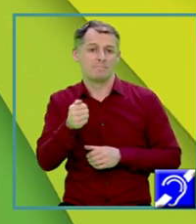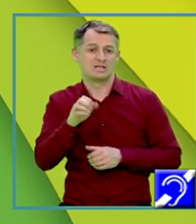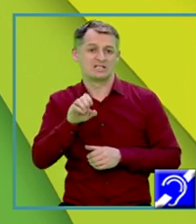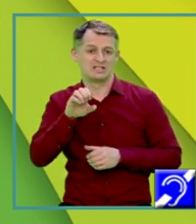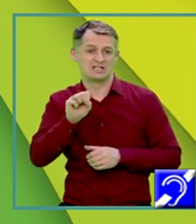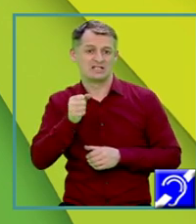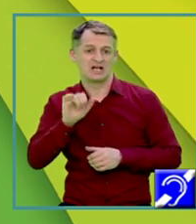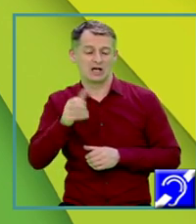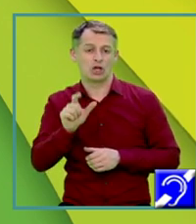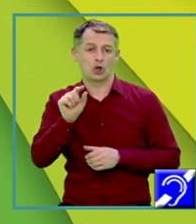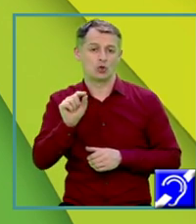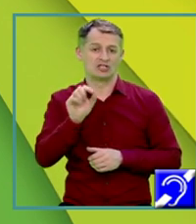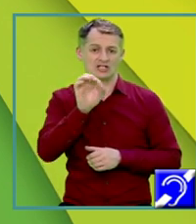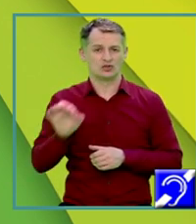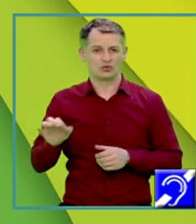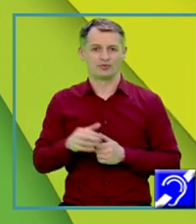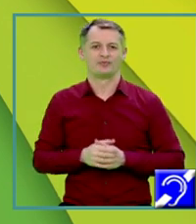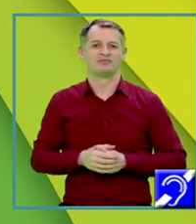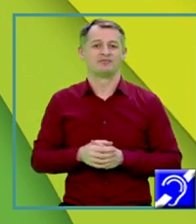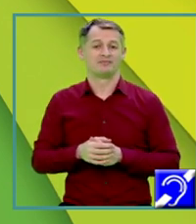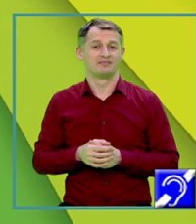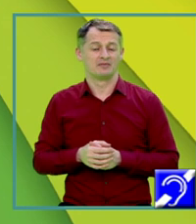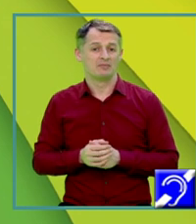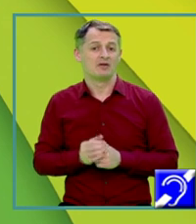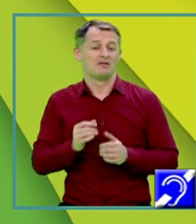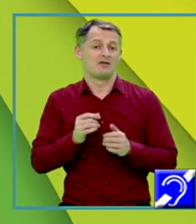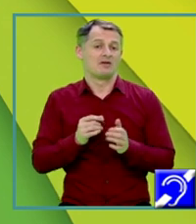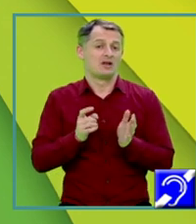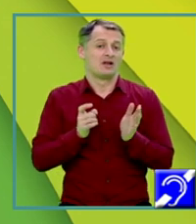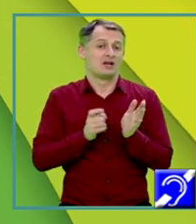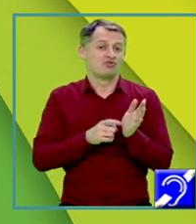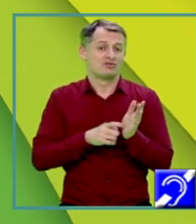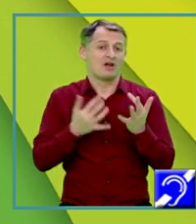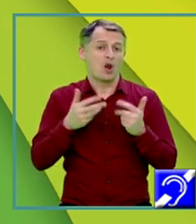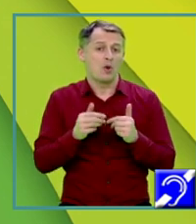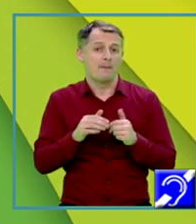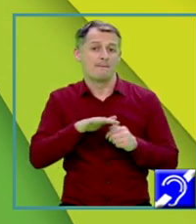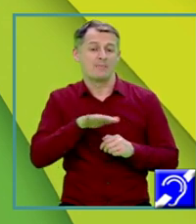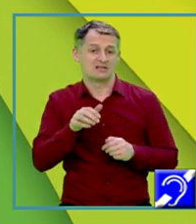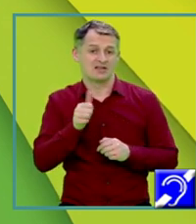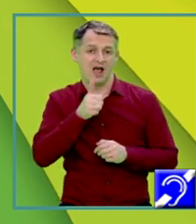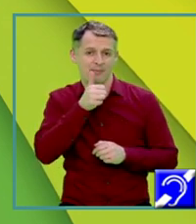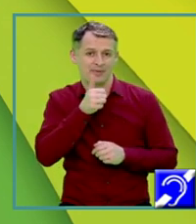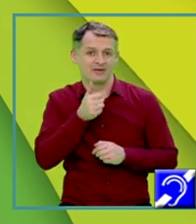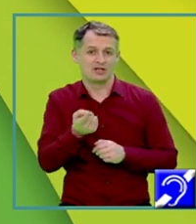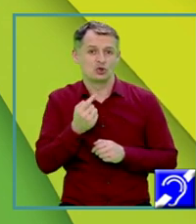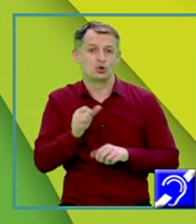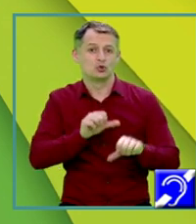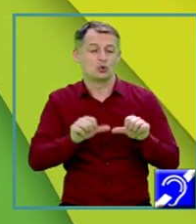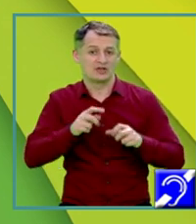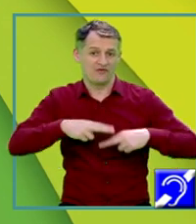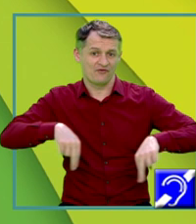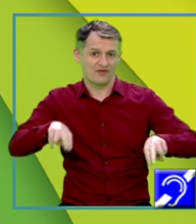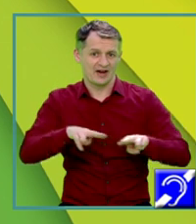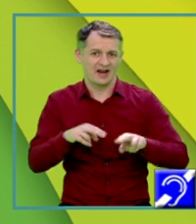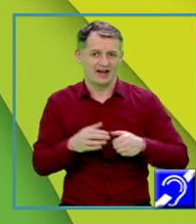masa de apă din soluția finală, bineînțeles exprimată în grame. Așadar, cunoscând masa